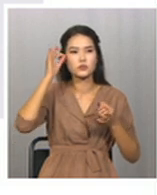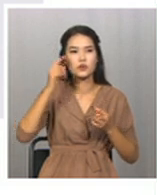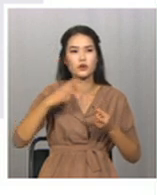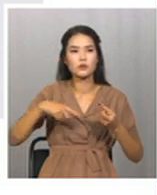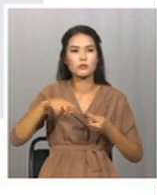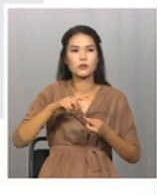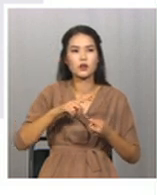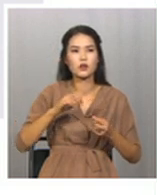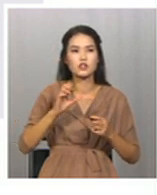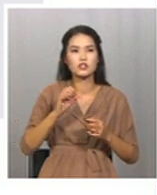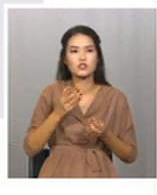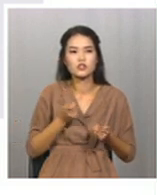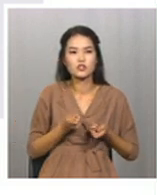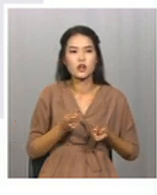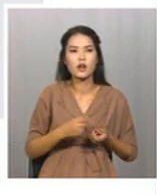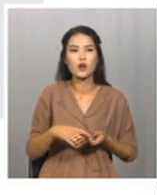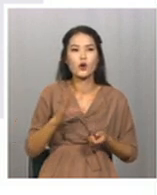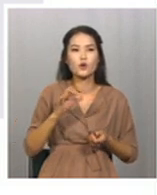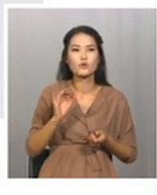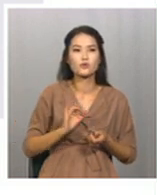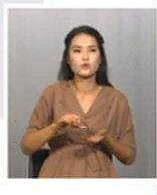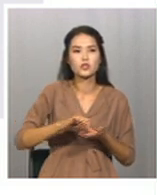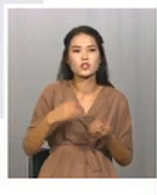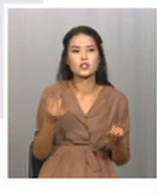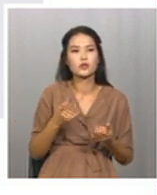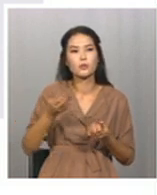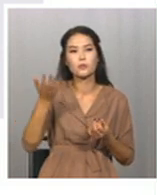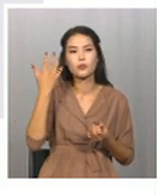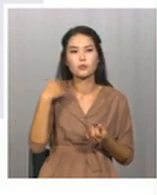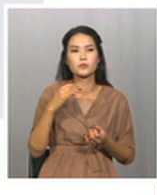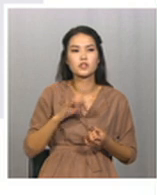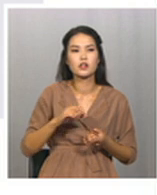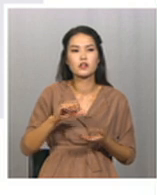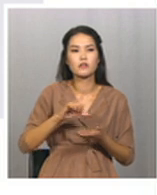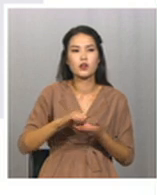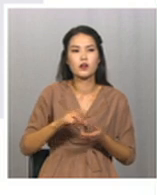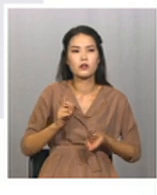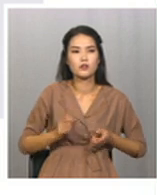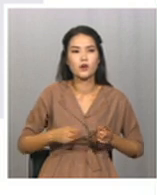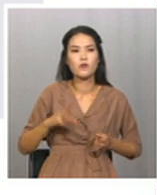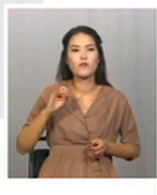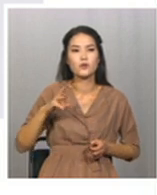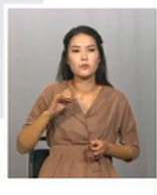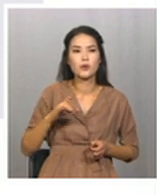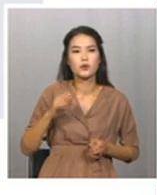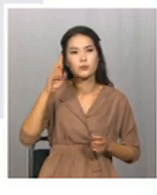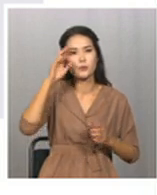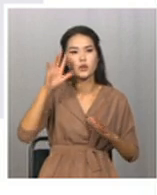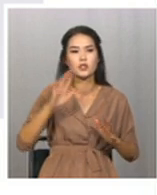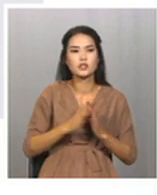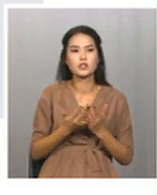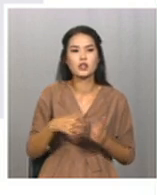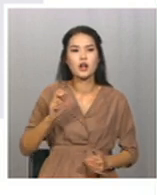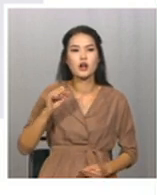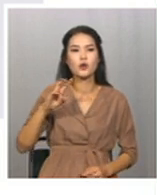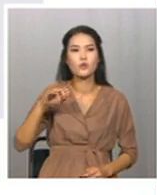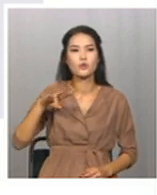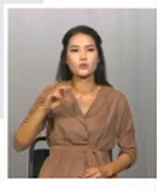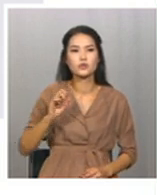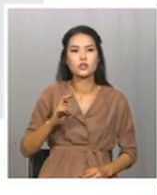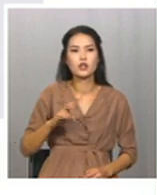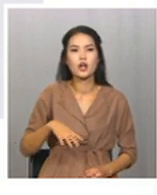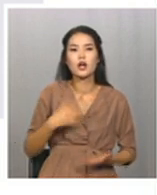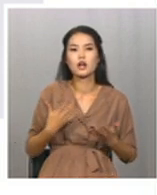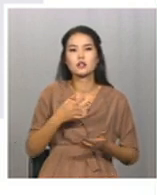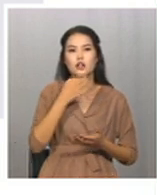сыщика, сюжет и интерес к прошлому стали факторами феноменальной популярности книг Акунина.